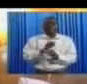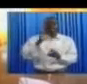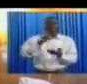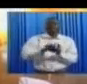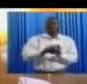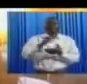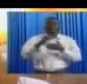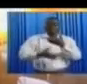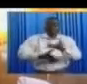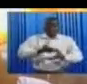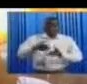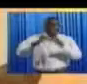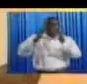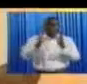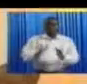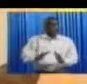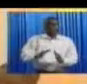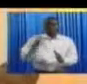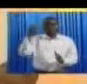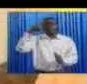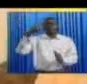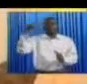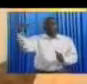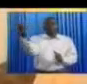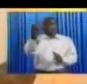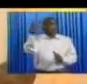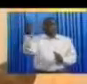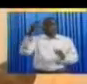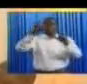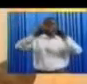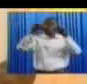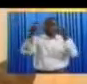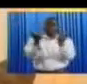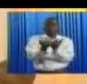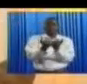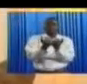Ces commerçants sont des représentants du réseau des associations